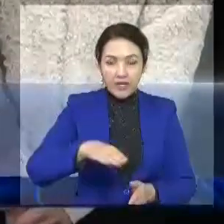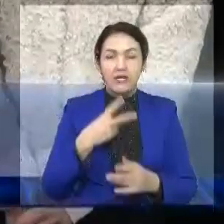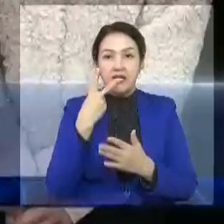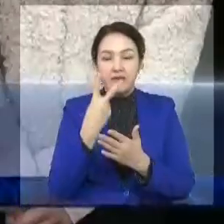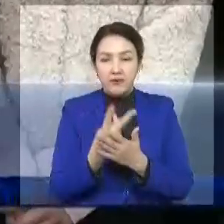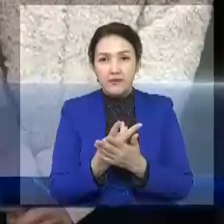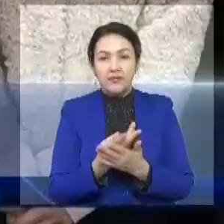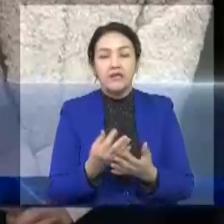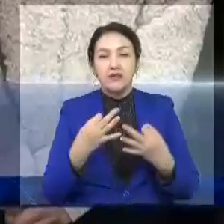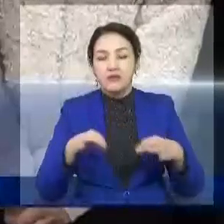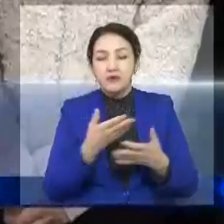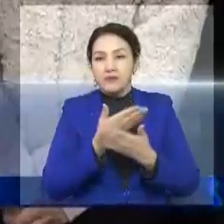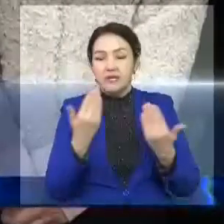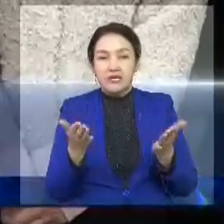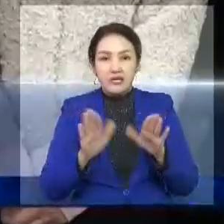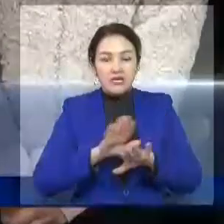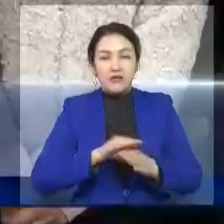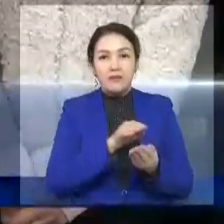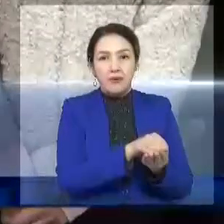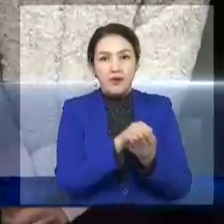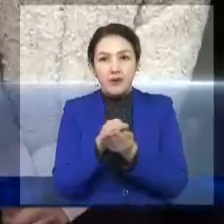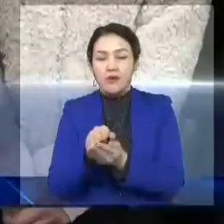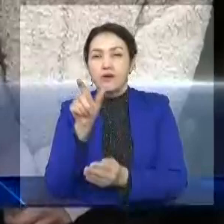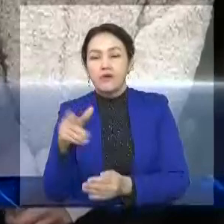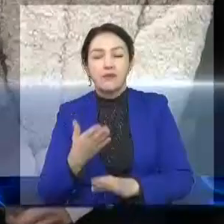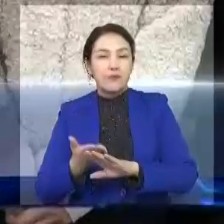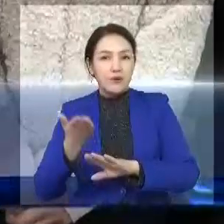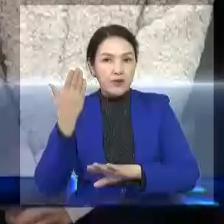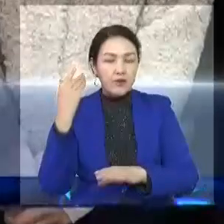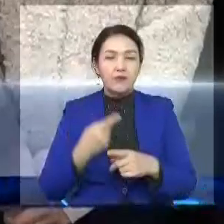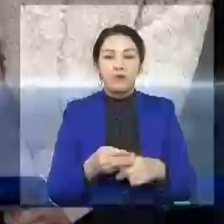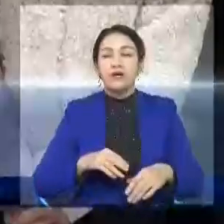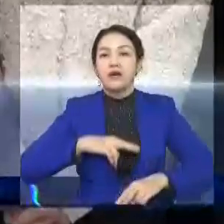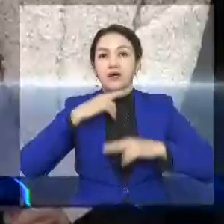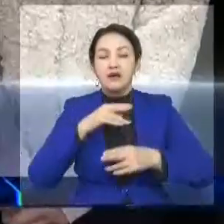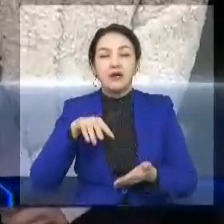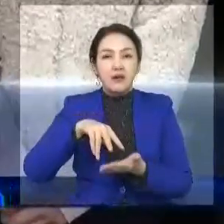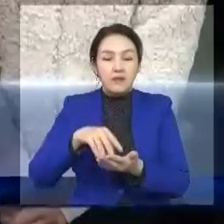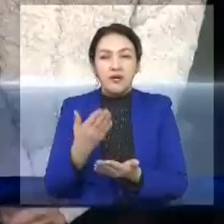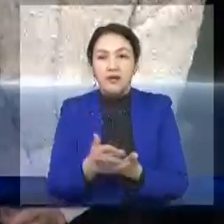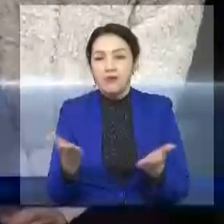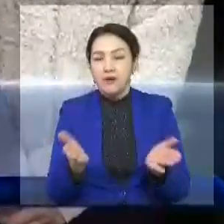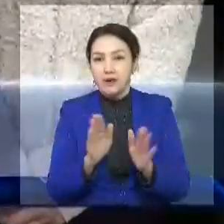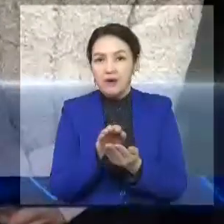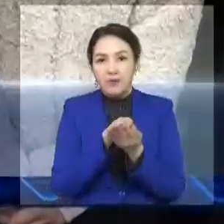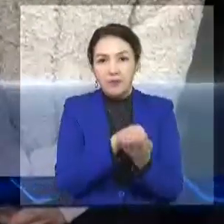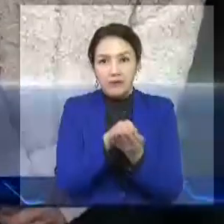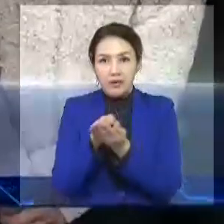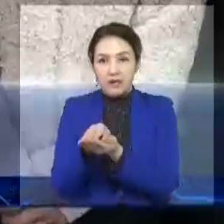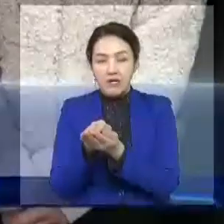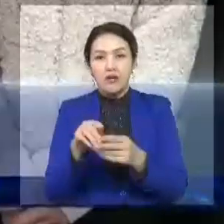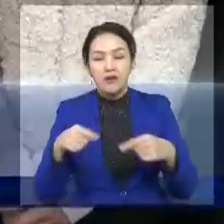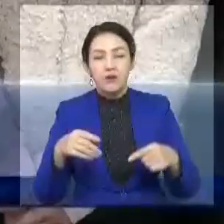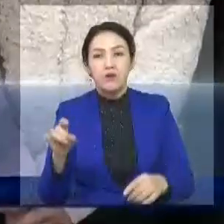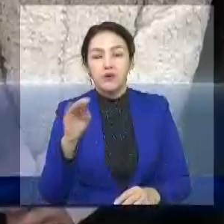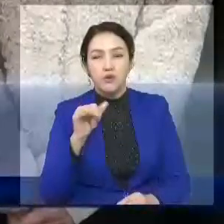видите, здесь нет свободного места. Везде похоронены люди прошлой эпохи. Поэтому будьте осторожны, не наступайте на эти места. Здесь похоронены представители и других